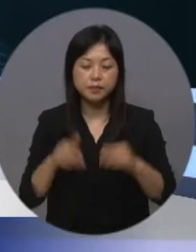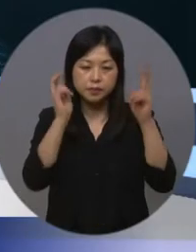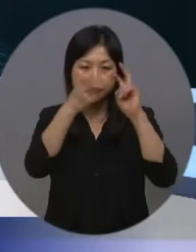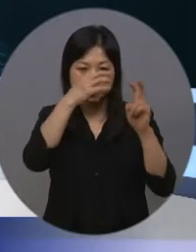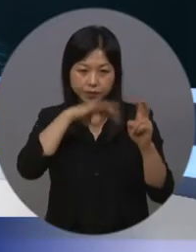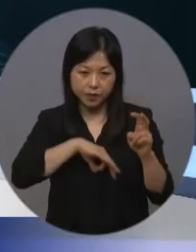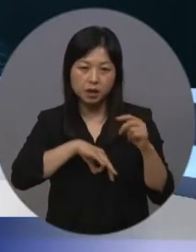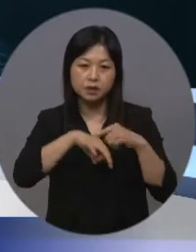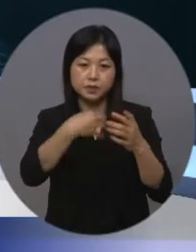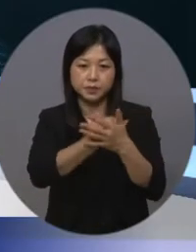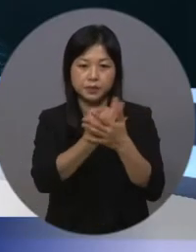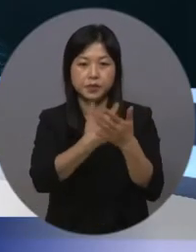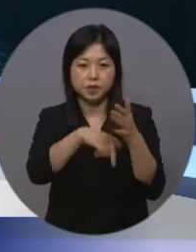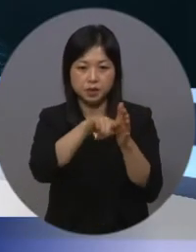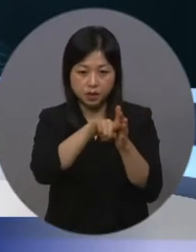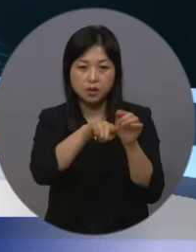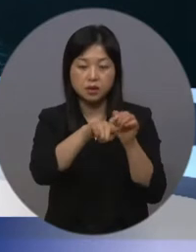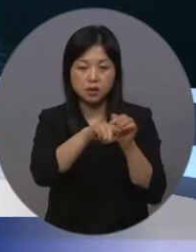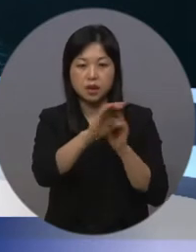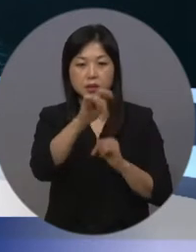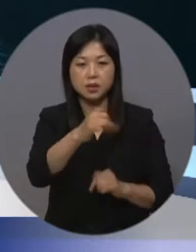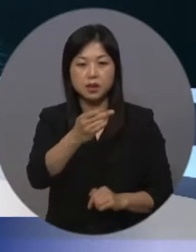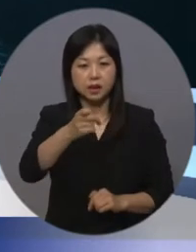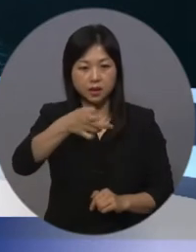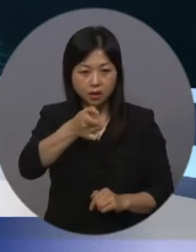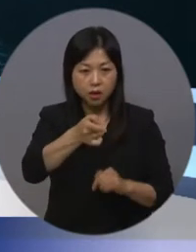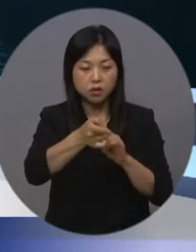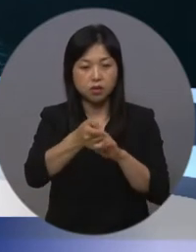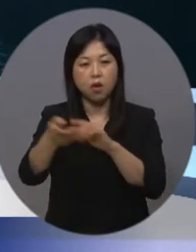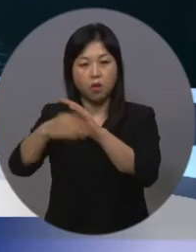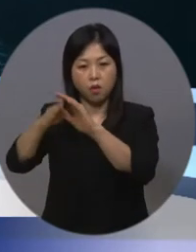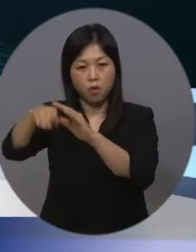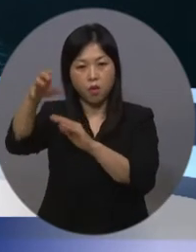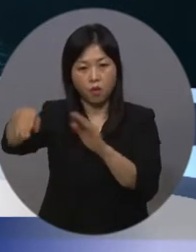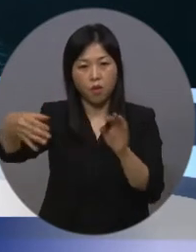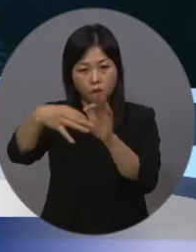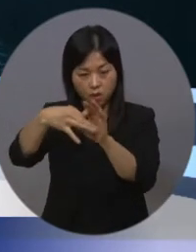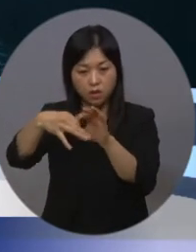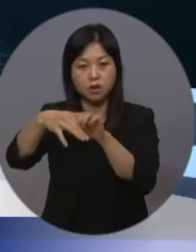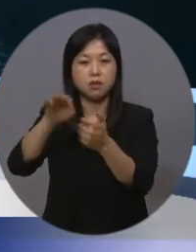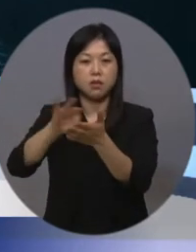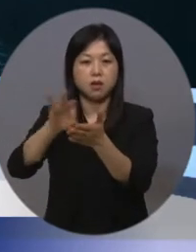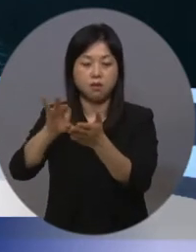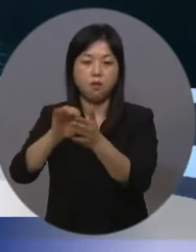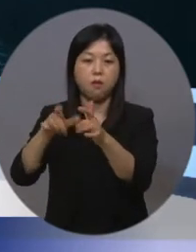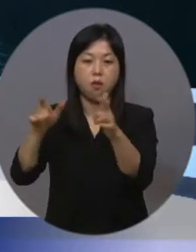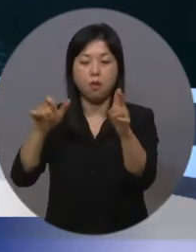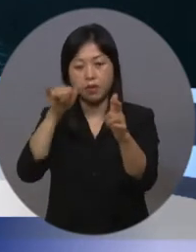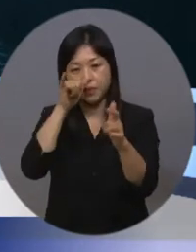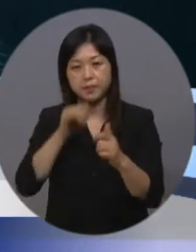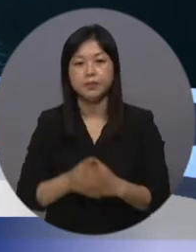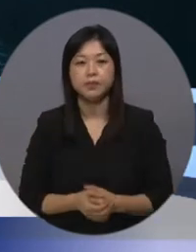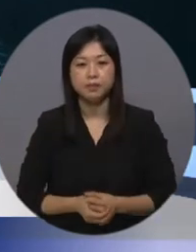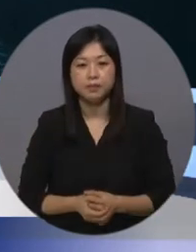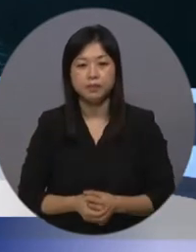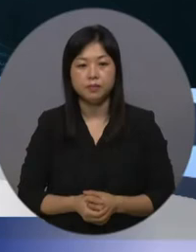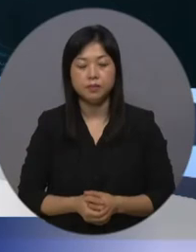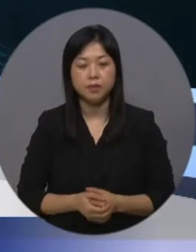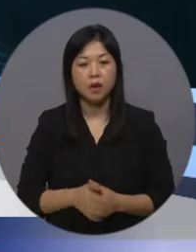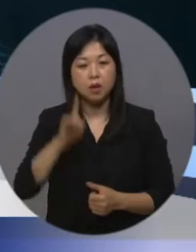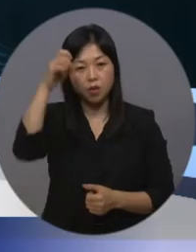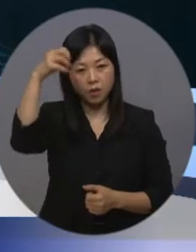추구 활동에 주로 활용되던 빅데이터는 공공 영역에서도 빠르고 다양하게 확대되고 있습니다.